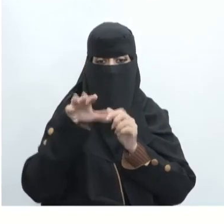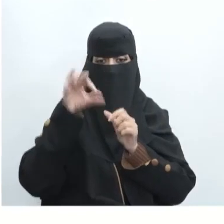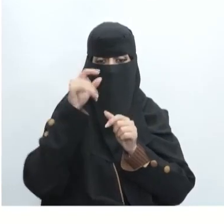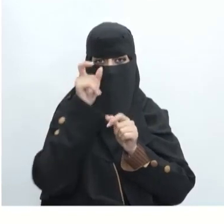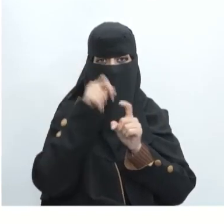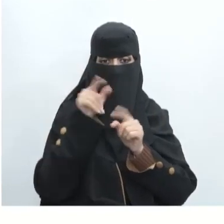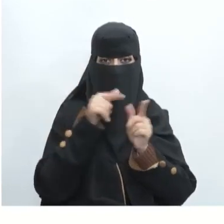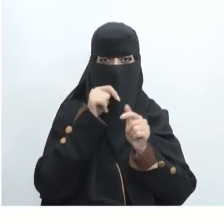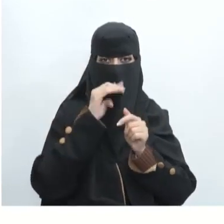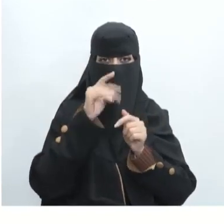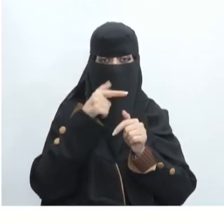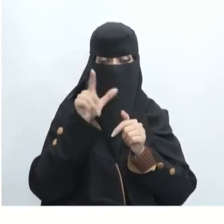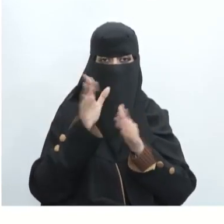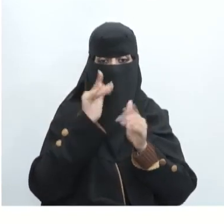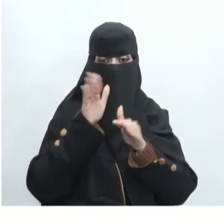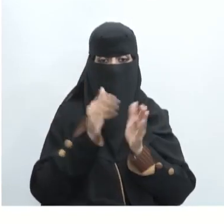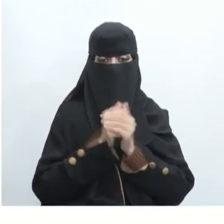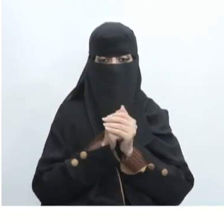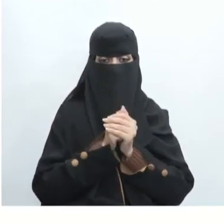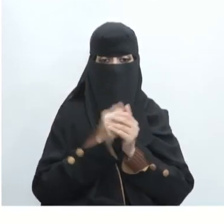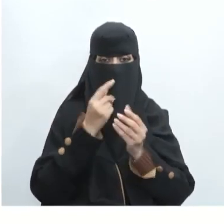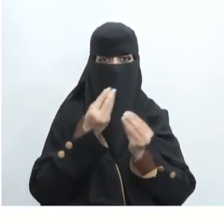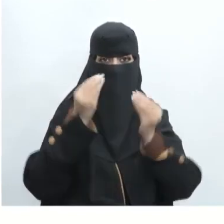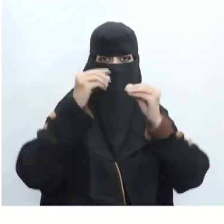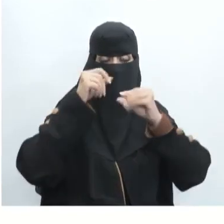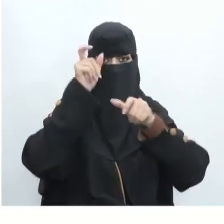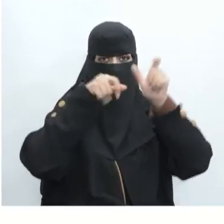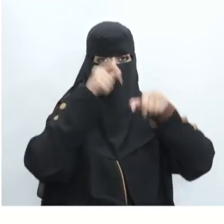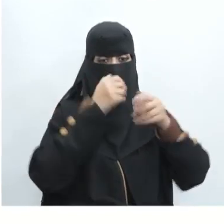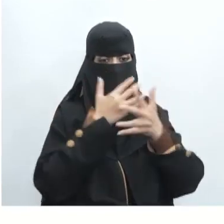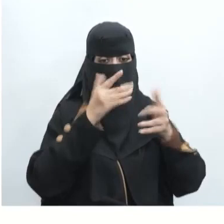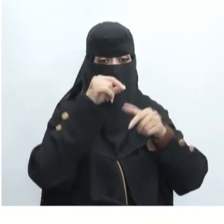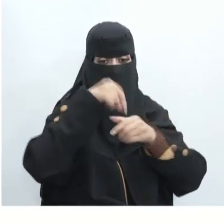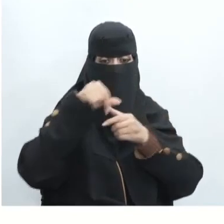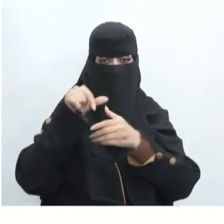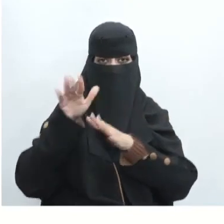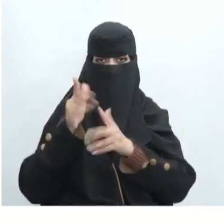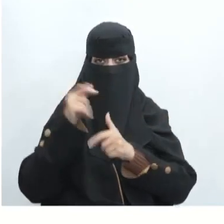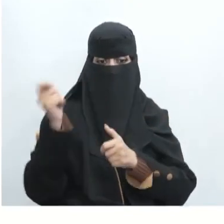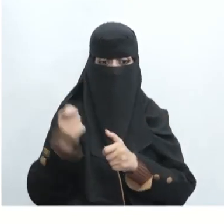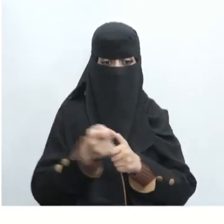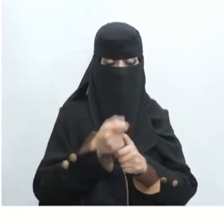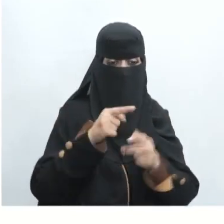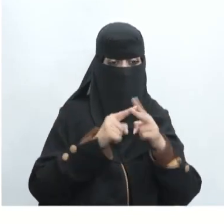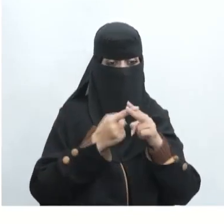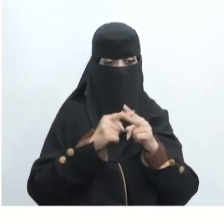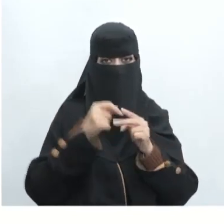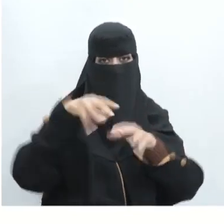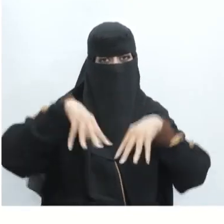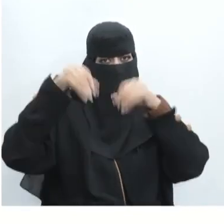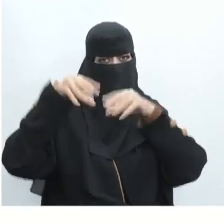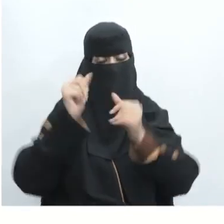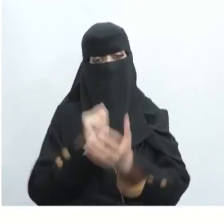اختاروا لي الاجابه الصحيحه فيما يلي تزداد الكثافه السكانيه في المناطق الرعويه في الصناعيه